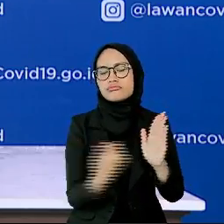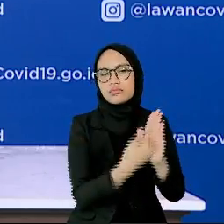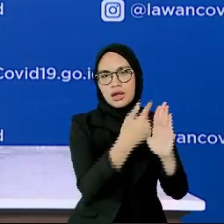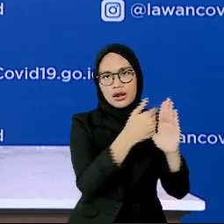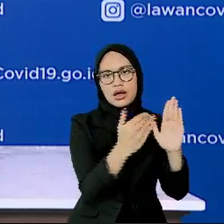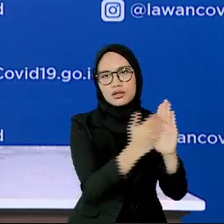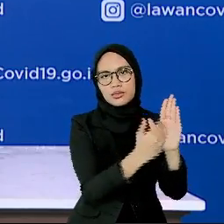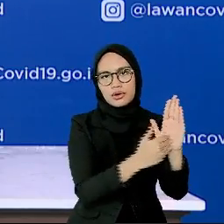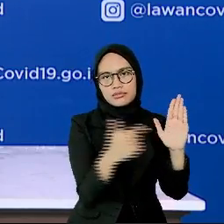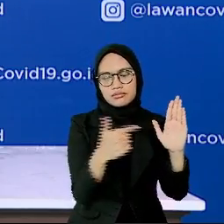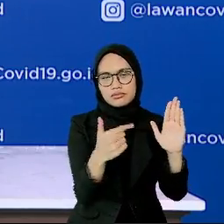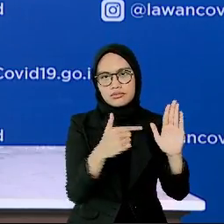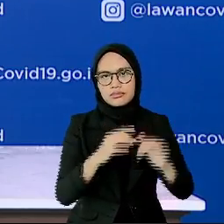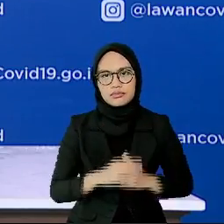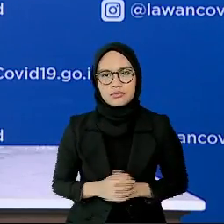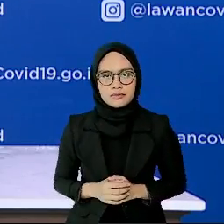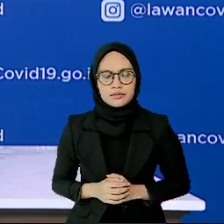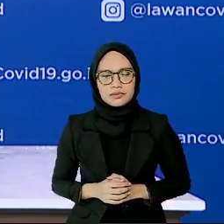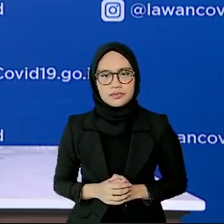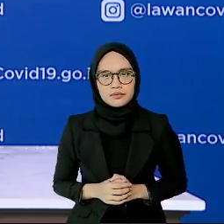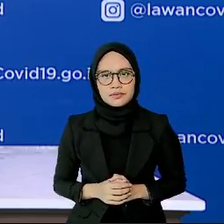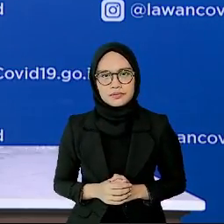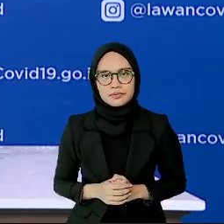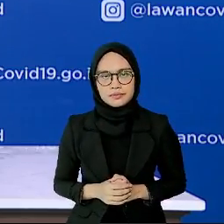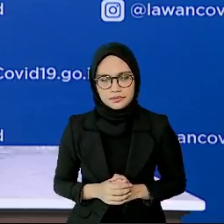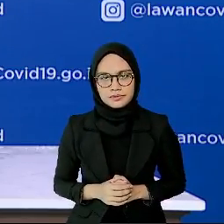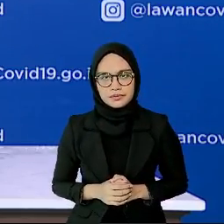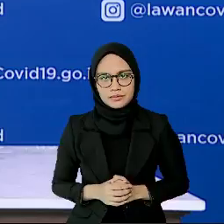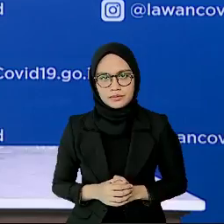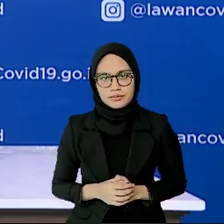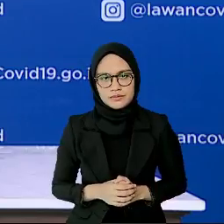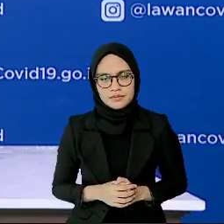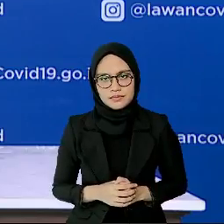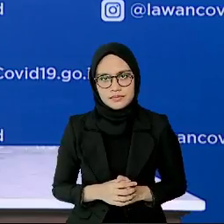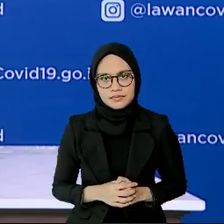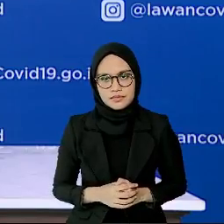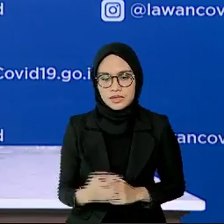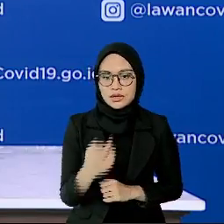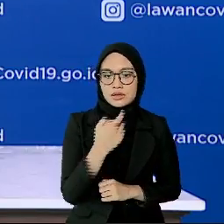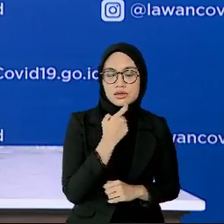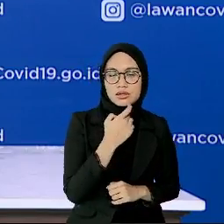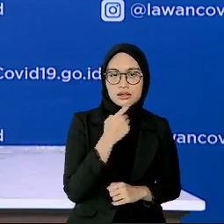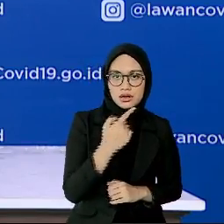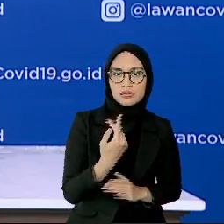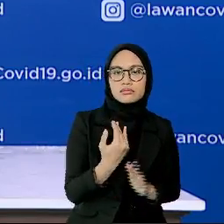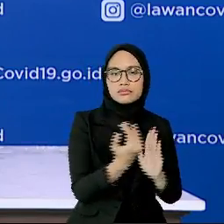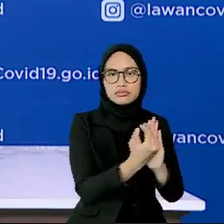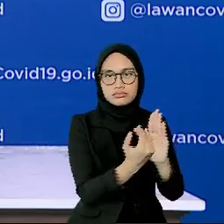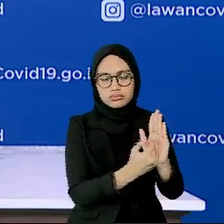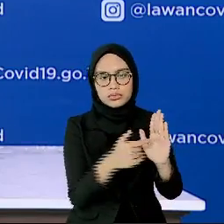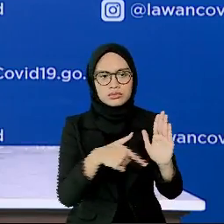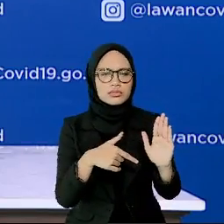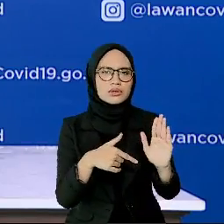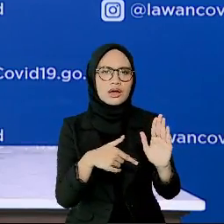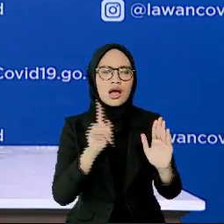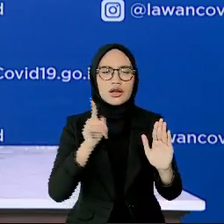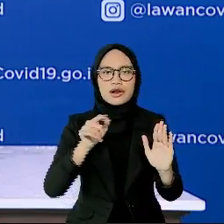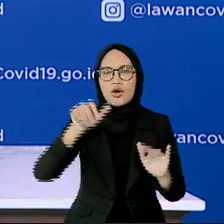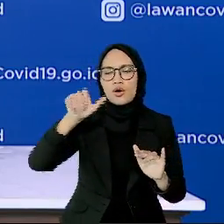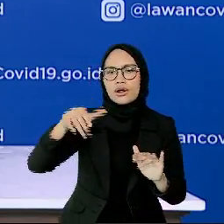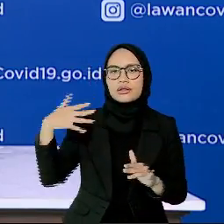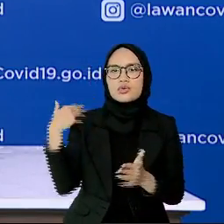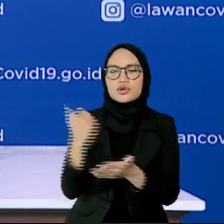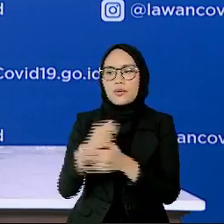maupun membawa penyakit. Mekanisme penegakan upaya kekarantinaan kesehatan akan diawasi oleh